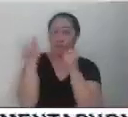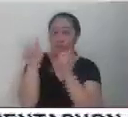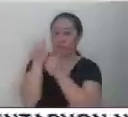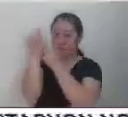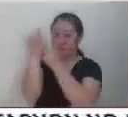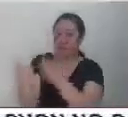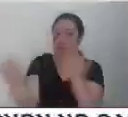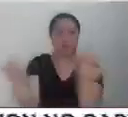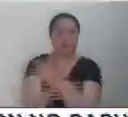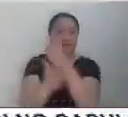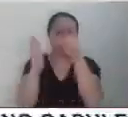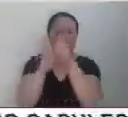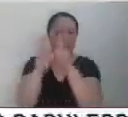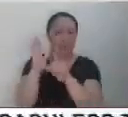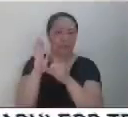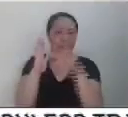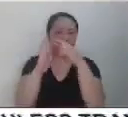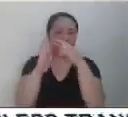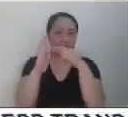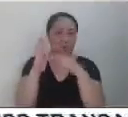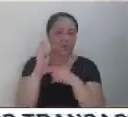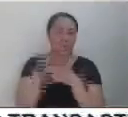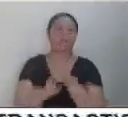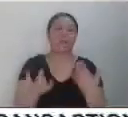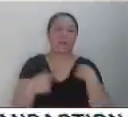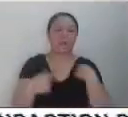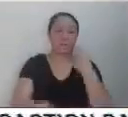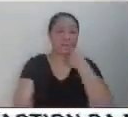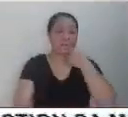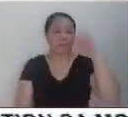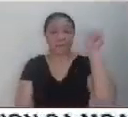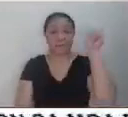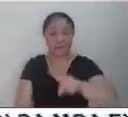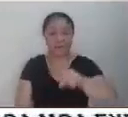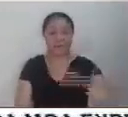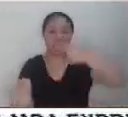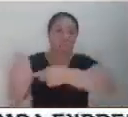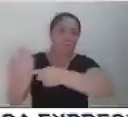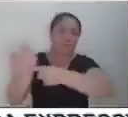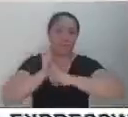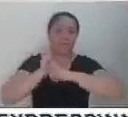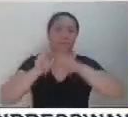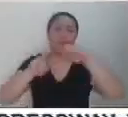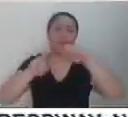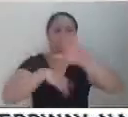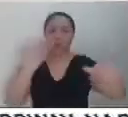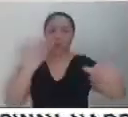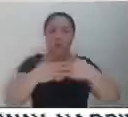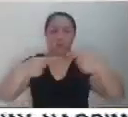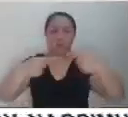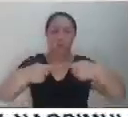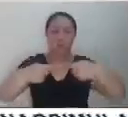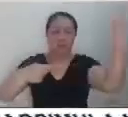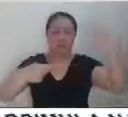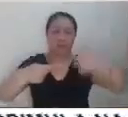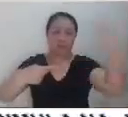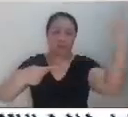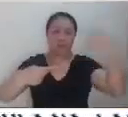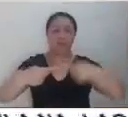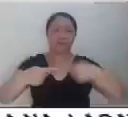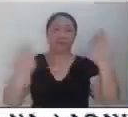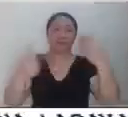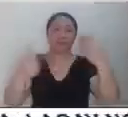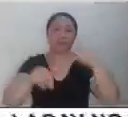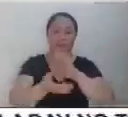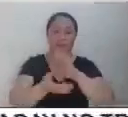Linawin natin ang pinag-iiral pong cashless transaction sa mga expressways. Makasama natin si Attorney Romulo Quimbo,